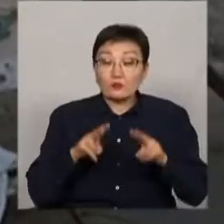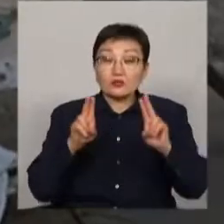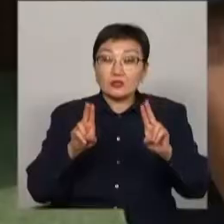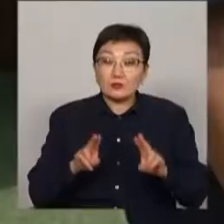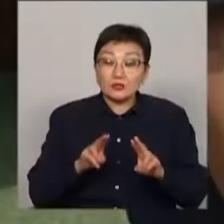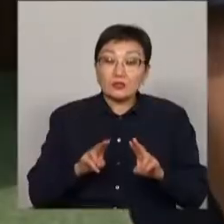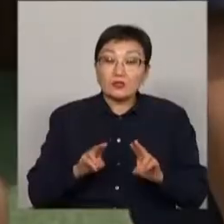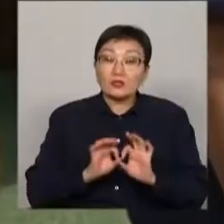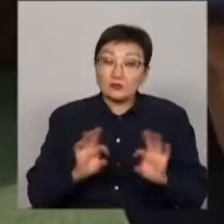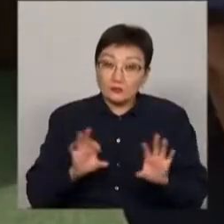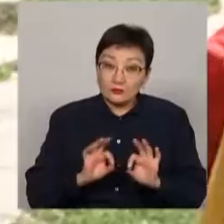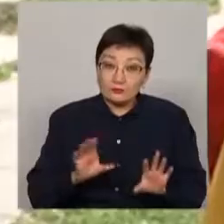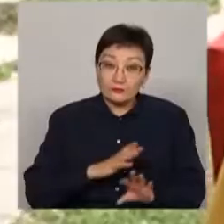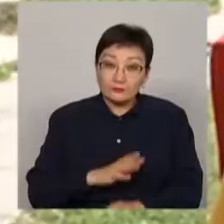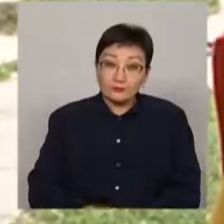ережелерімен танысқан.